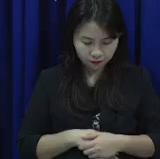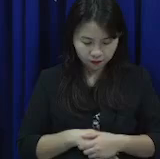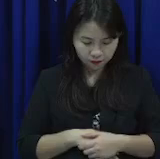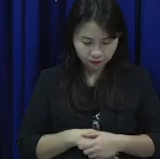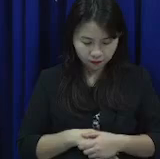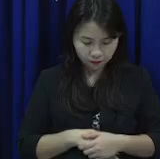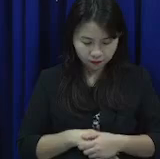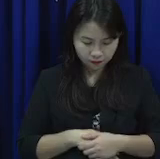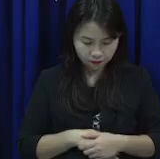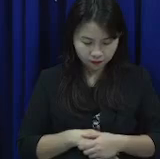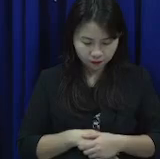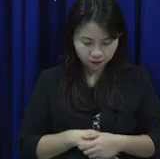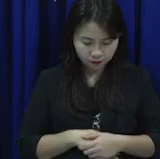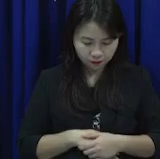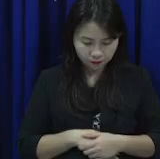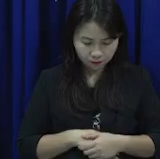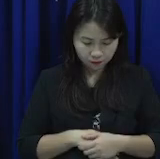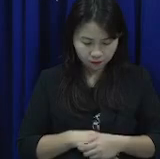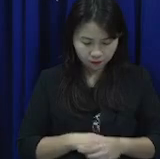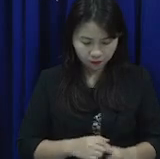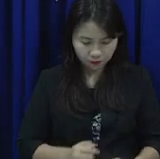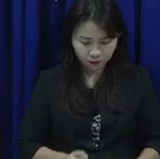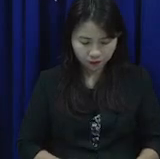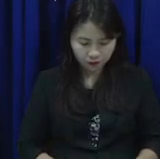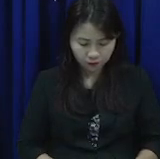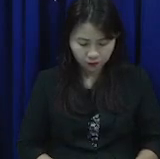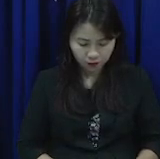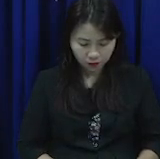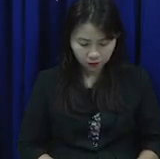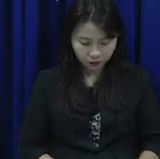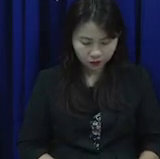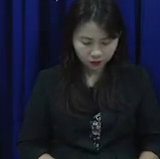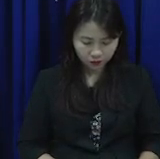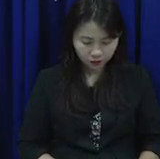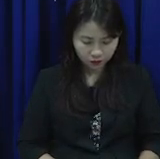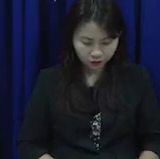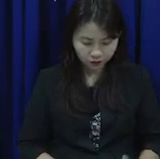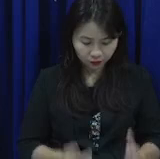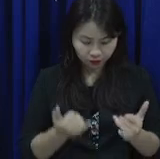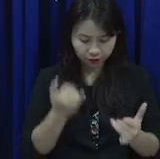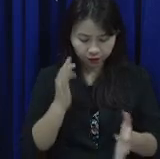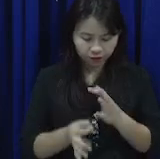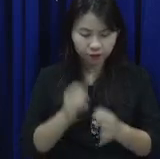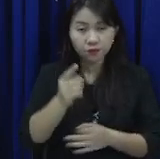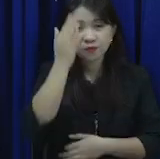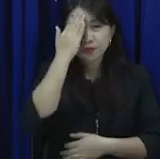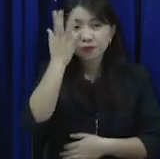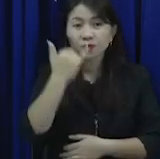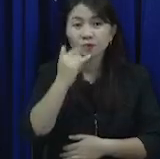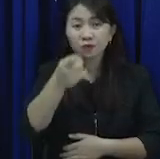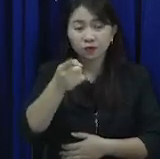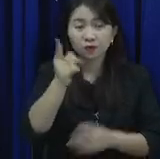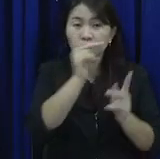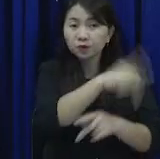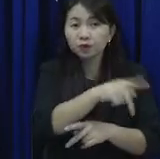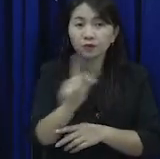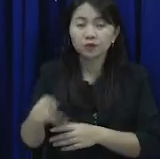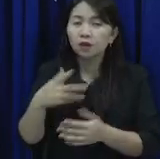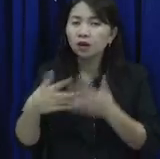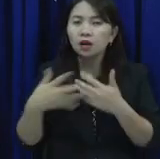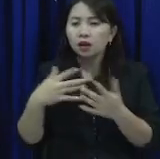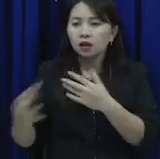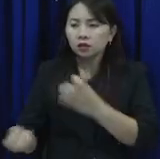ka nag-cut ka kapag alam mo kung bakit ka nagtanim kung anong purpose ng pagtatanim mo ano man yung mga